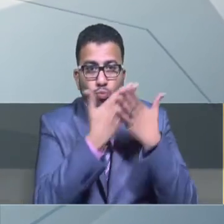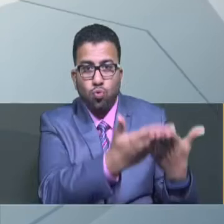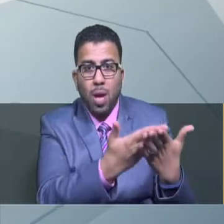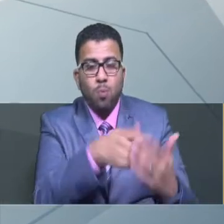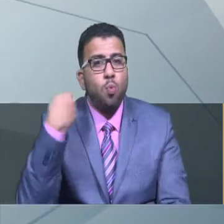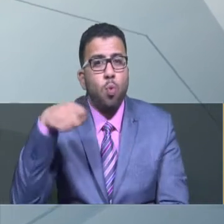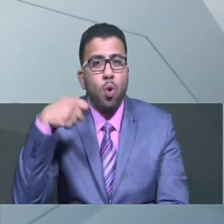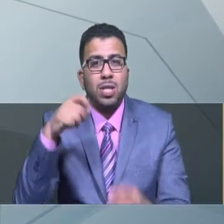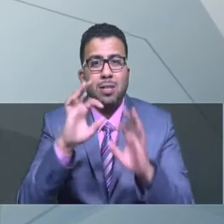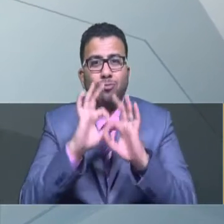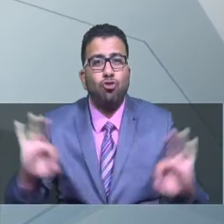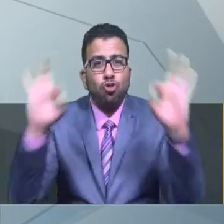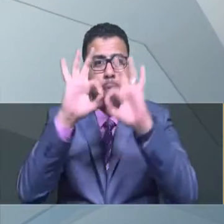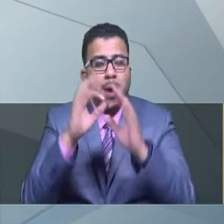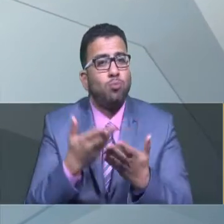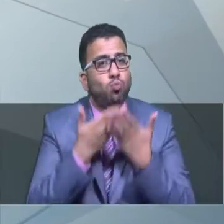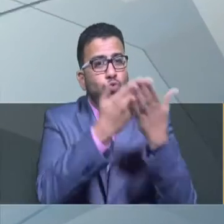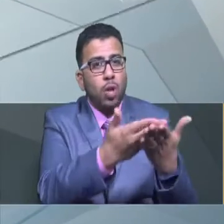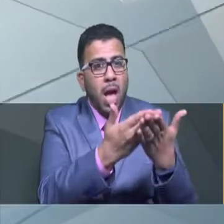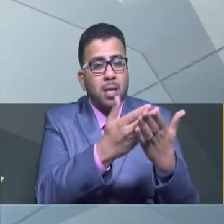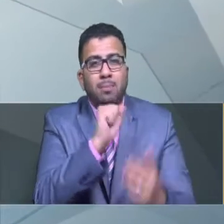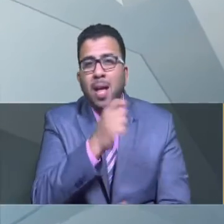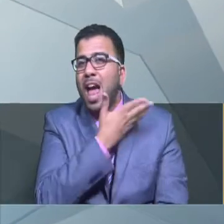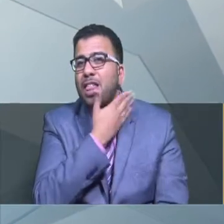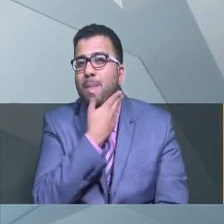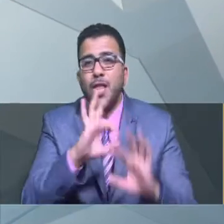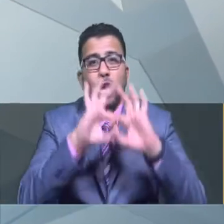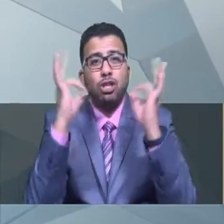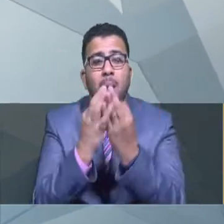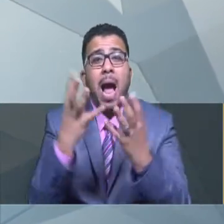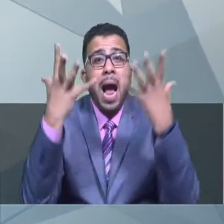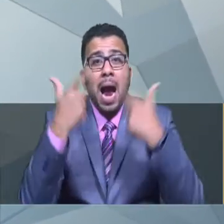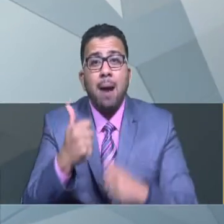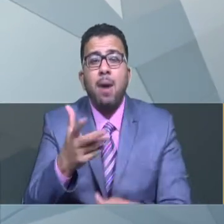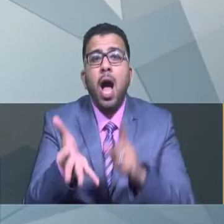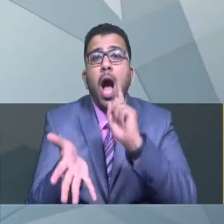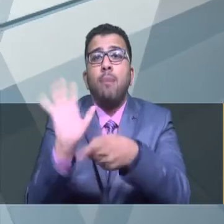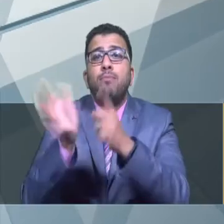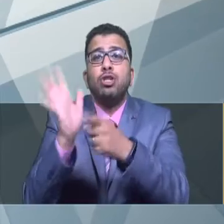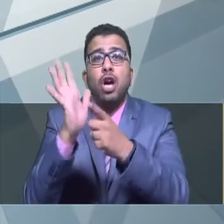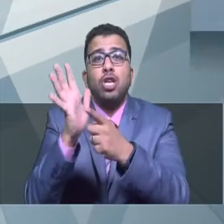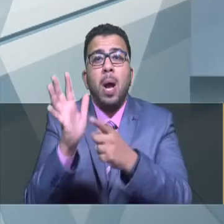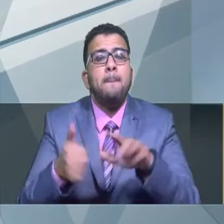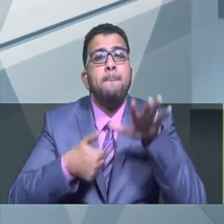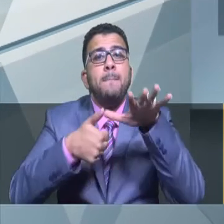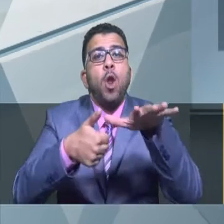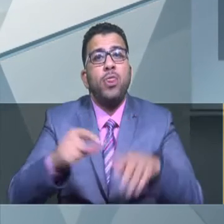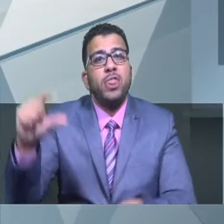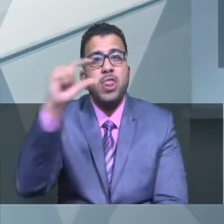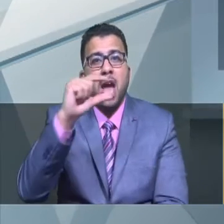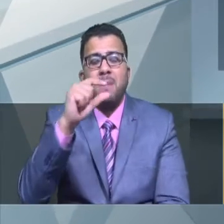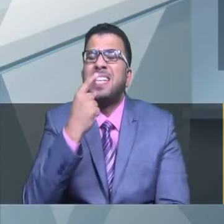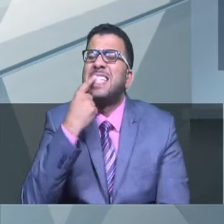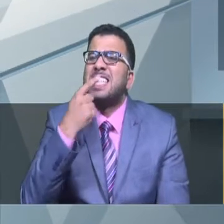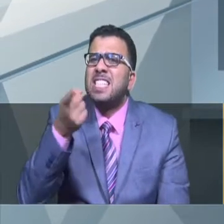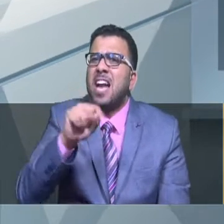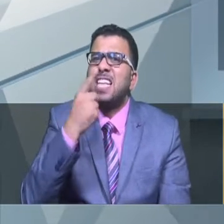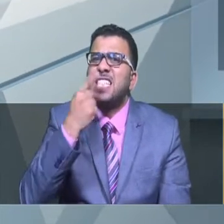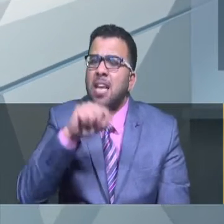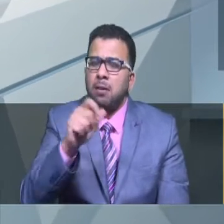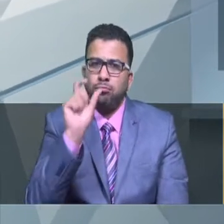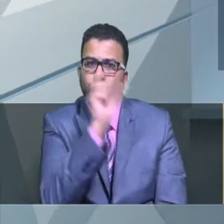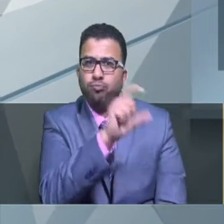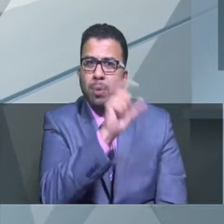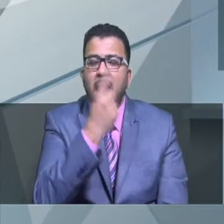تنمية المجتمع ودائرة الخدمات الاجتماعية بإجمالي 15 مليون درهم وذلك بشكل سنوي، كما